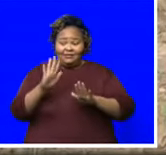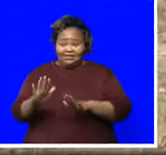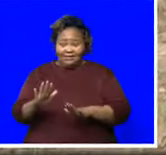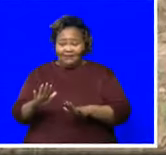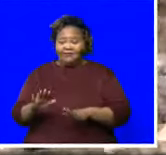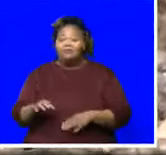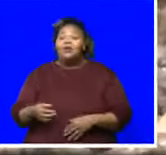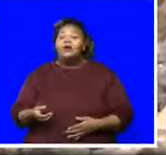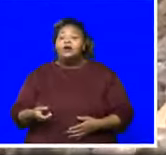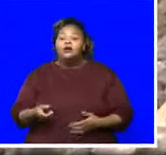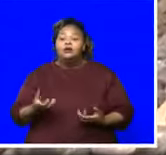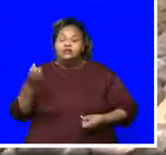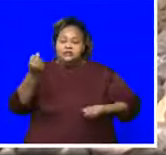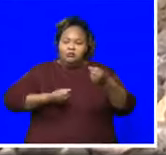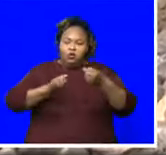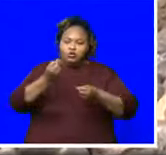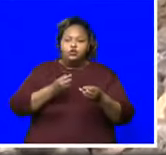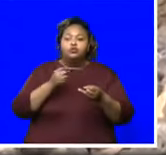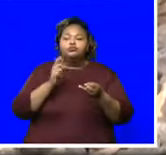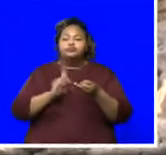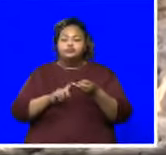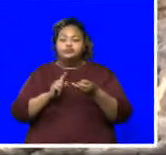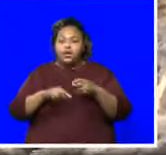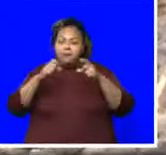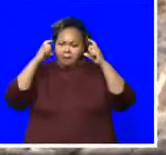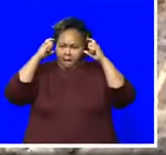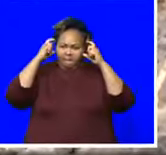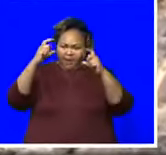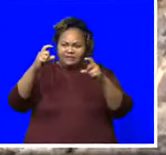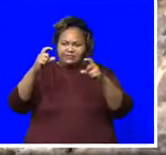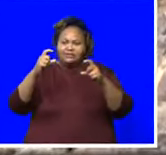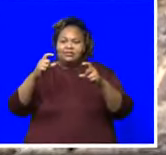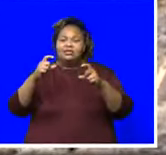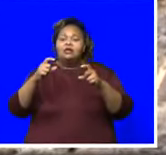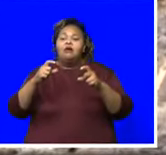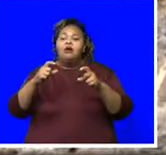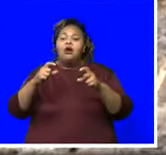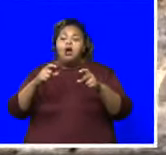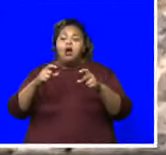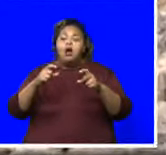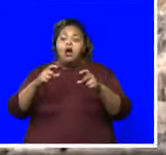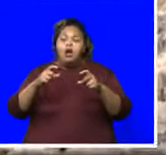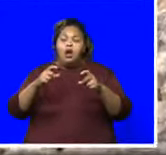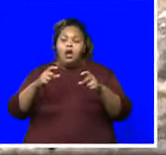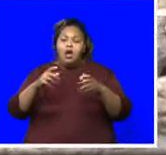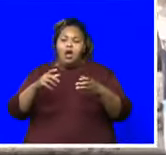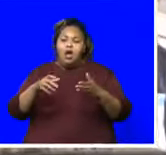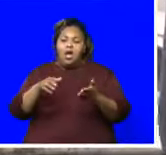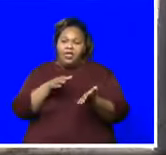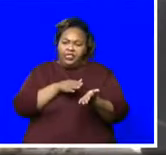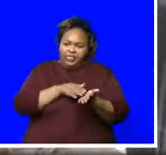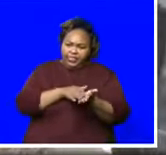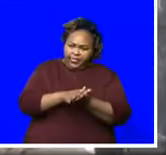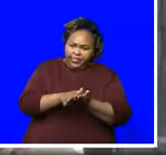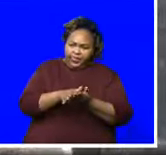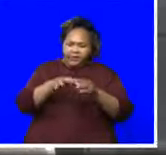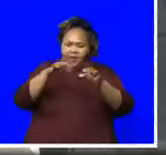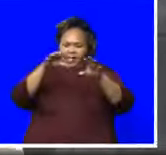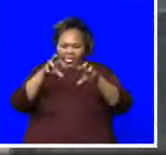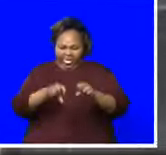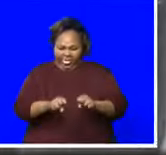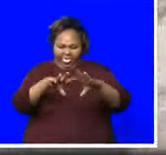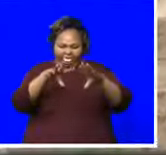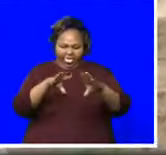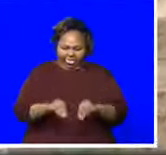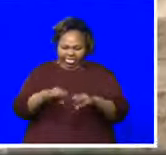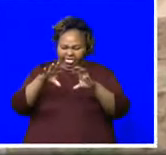kuye esikolweni ngikhuluma nanamuhla kuthi umgwaqo lo wendiwe siyabuka lesicalatako sikhanza usho mathulusi usho imishini